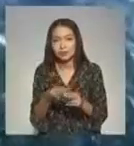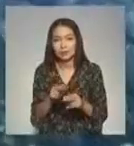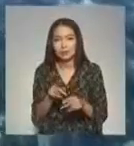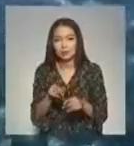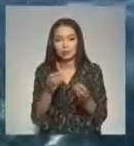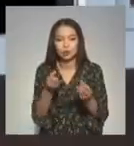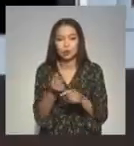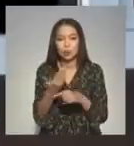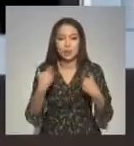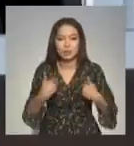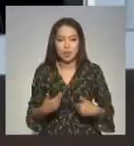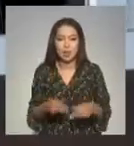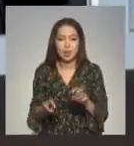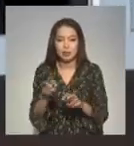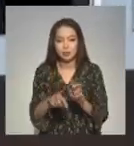тел.